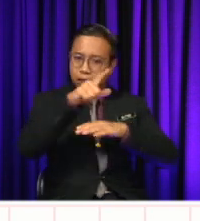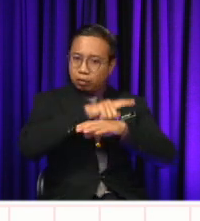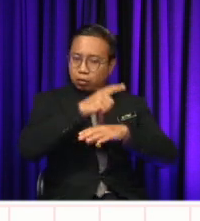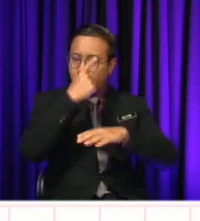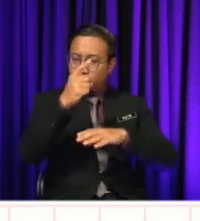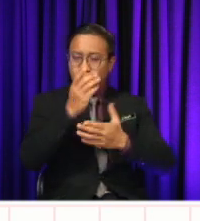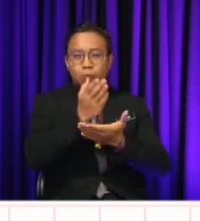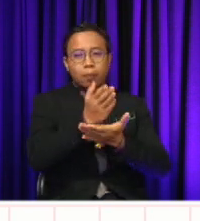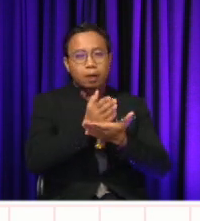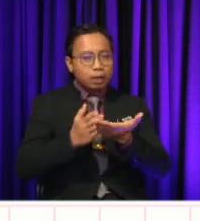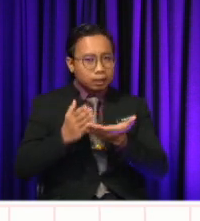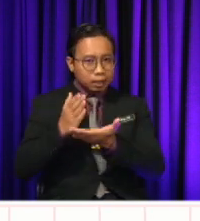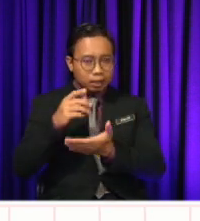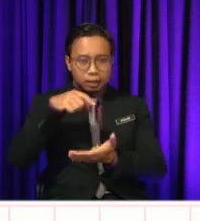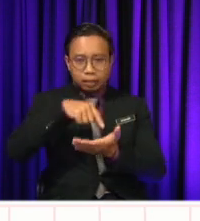ini